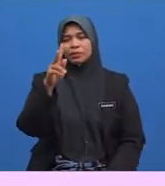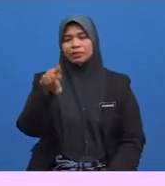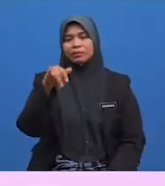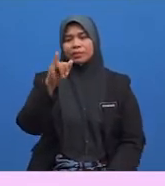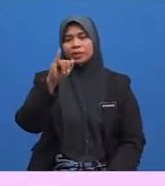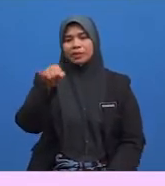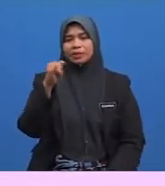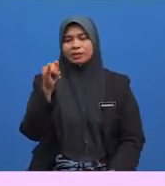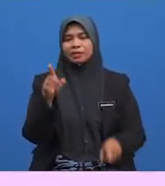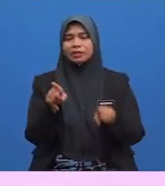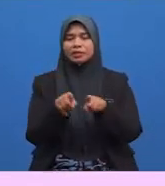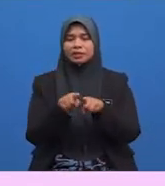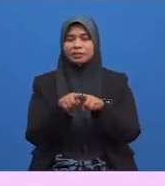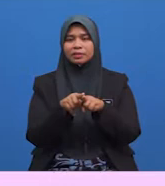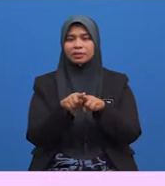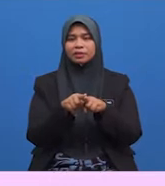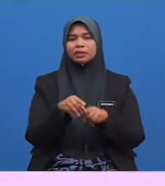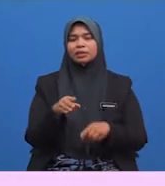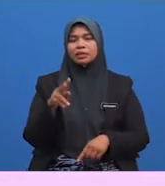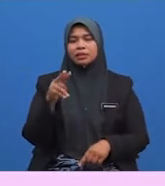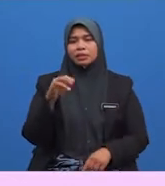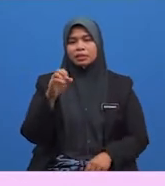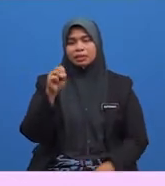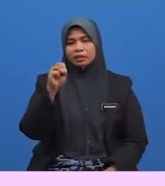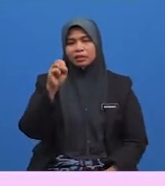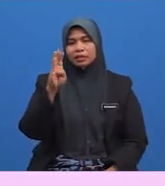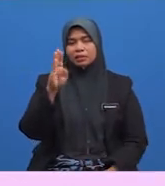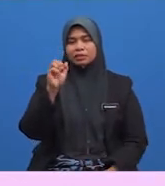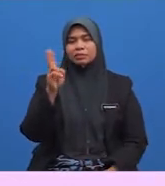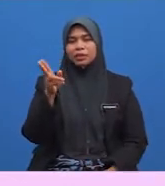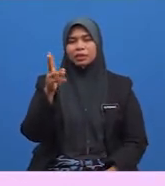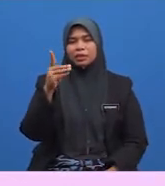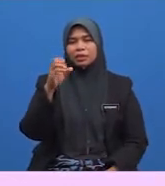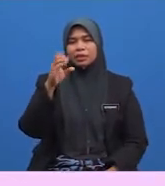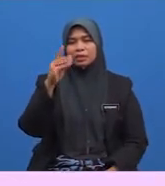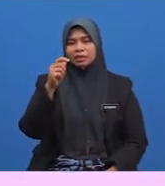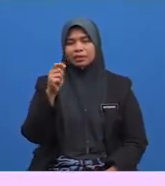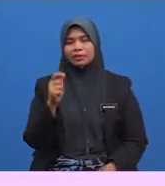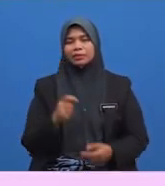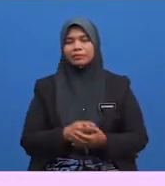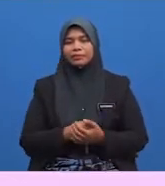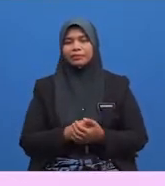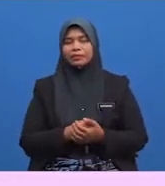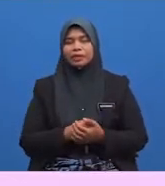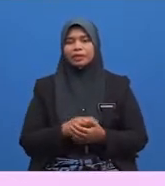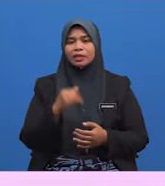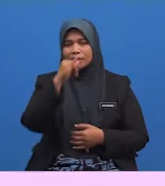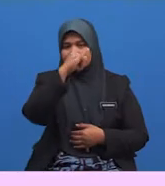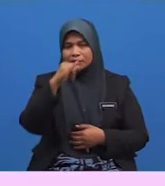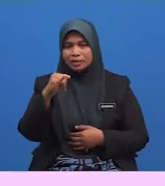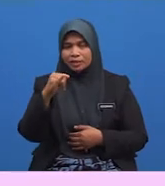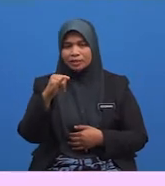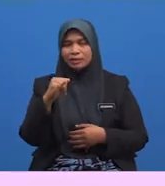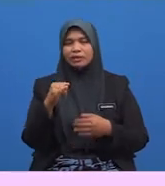dengan nisbah theta kepada 360, anda perlu jadikan jejari sebagai